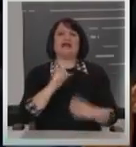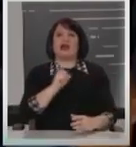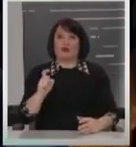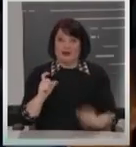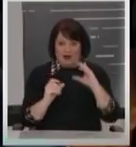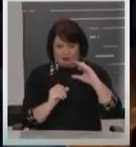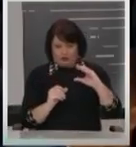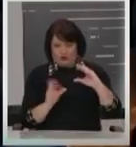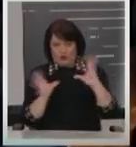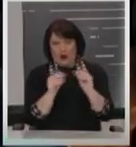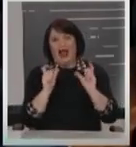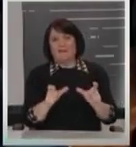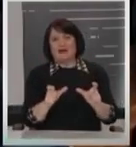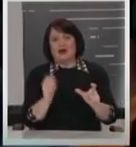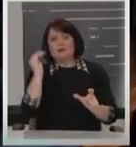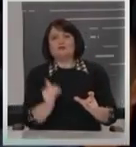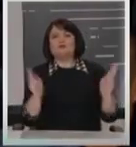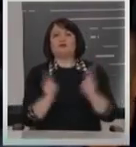5.763.000.000 στα